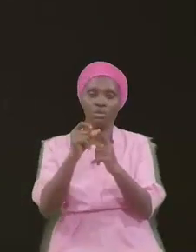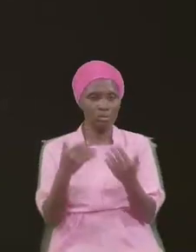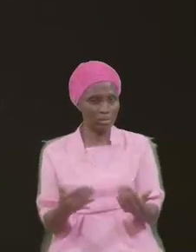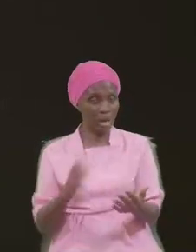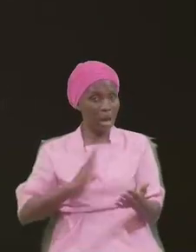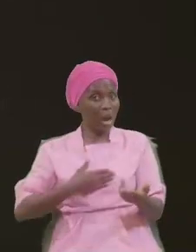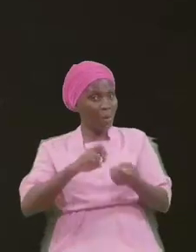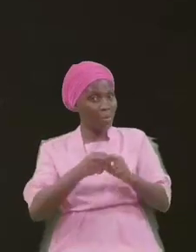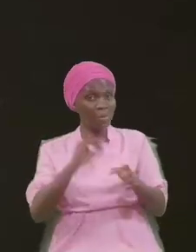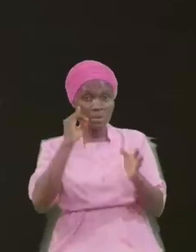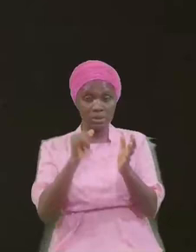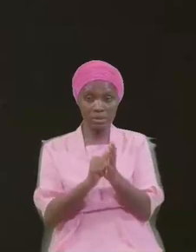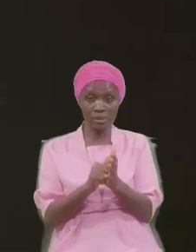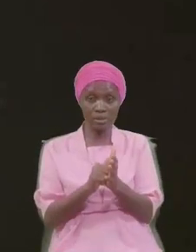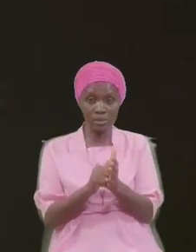que